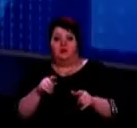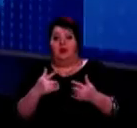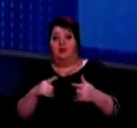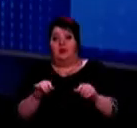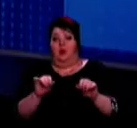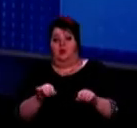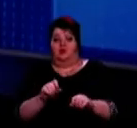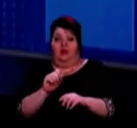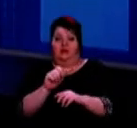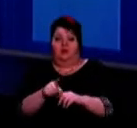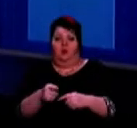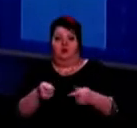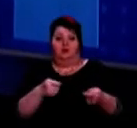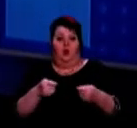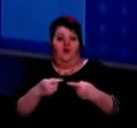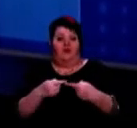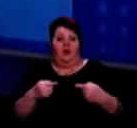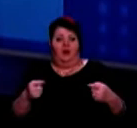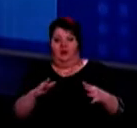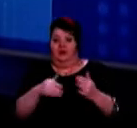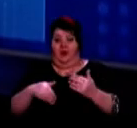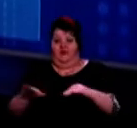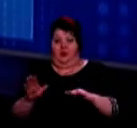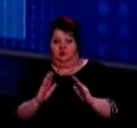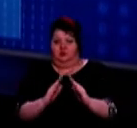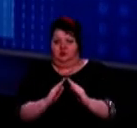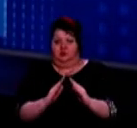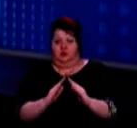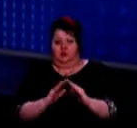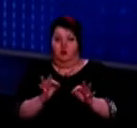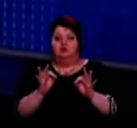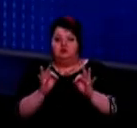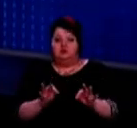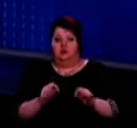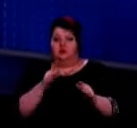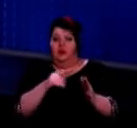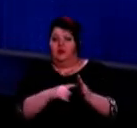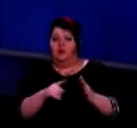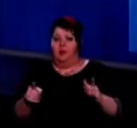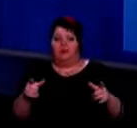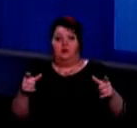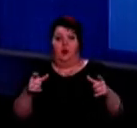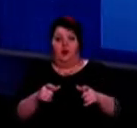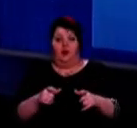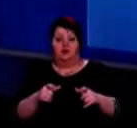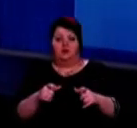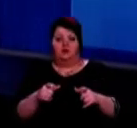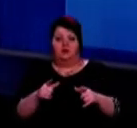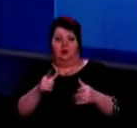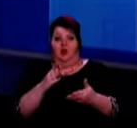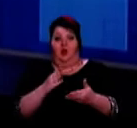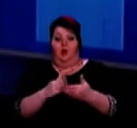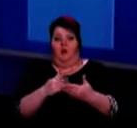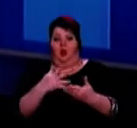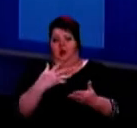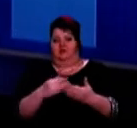замовити товари, не виходячи з дому. І дійсно, на період карантину це має низку своїх